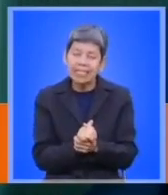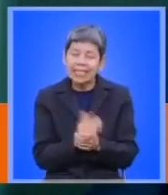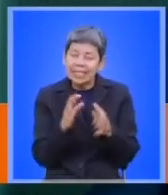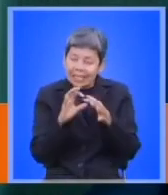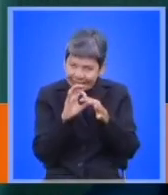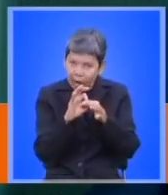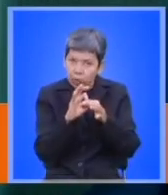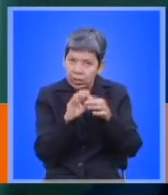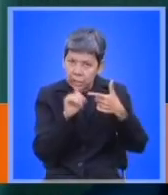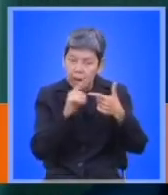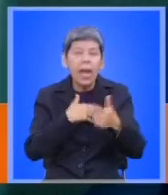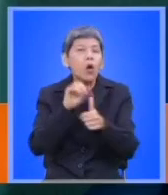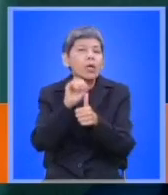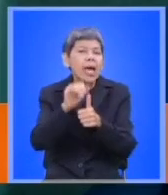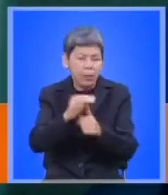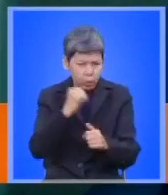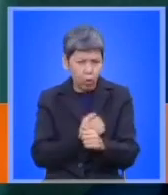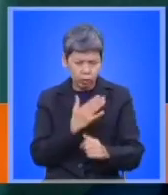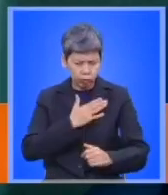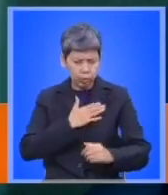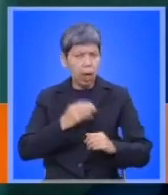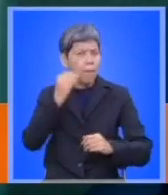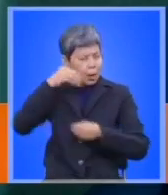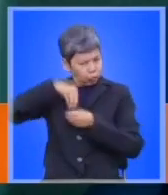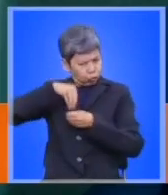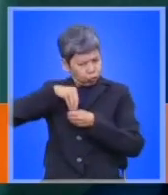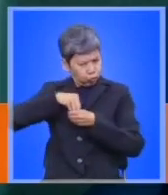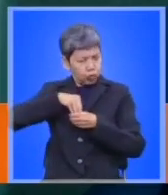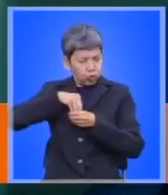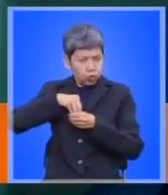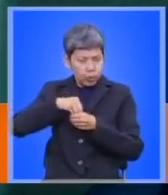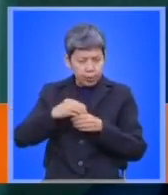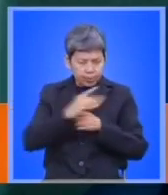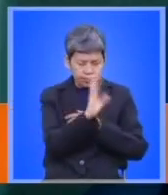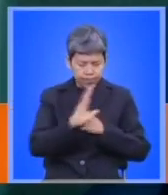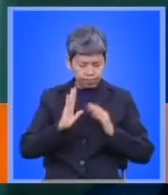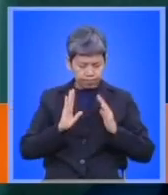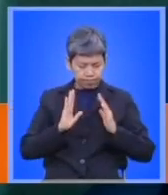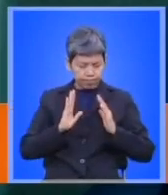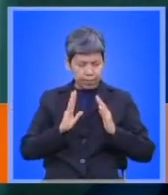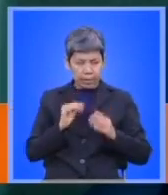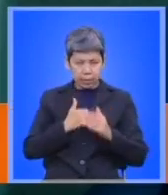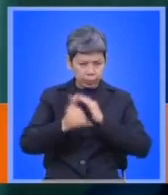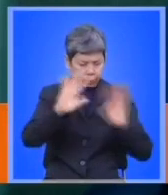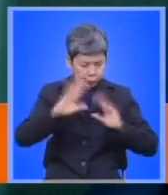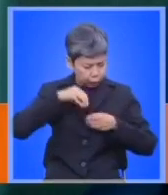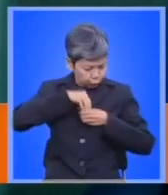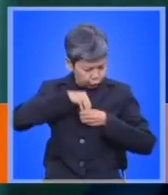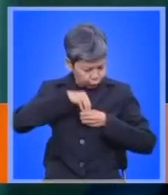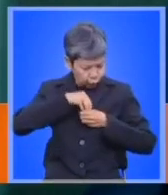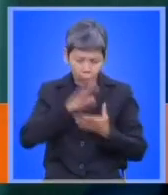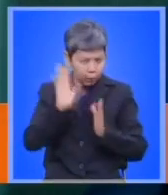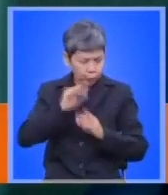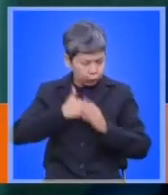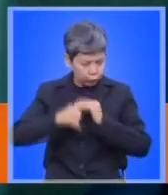การวันนี้ก็แนะนำว่าให้ดูแลตัวเองที่บ้านนะครับไม่คลุกคลีกับคนอื่นก็ดีครับทานสังคมก็ไปทำงานก็ไปโรงเรียน